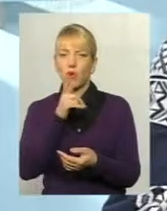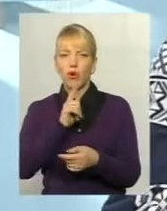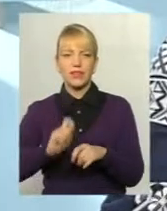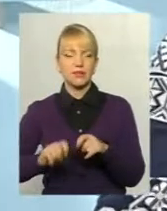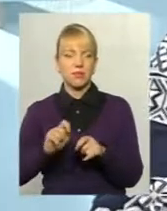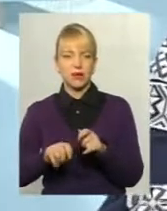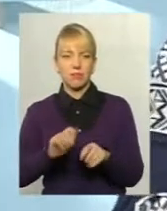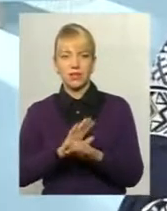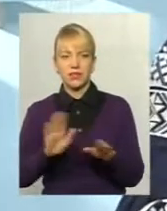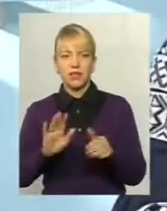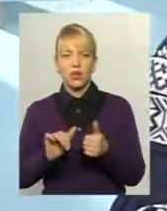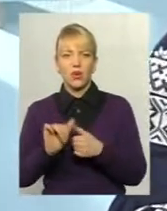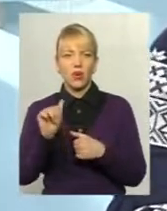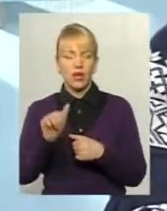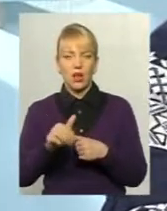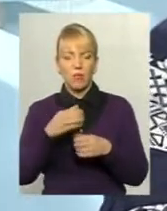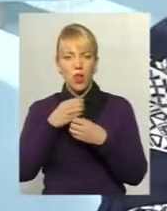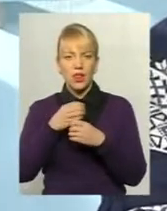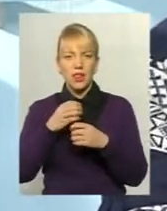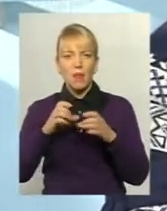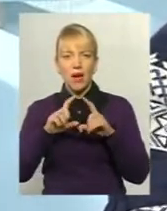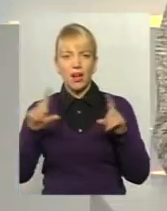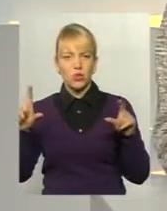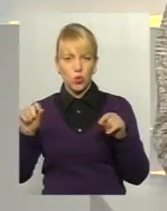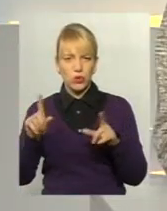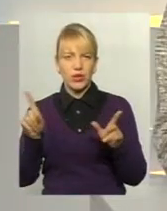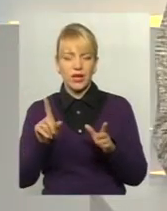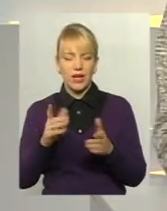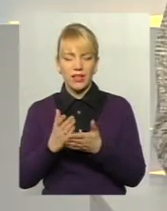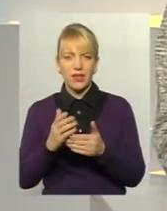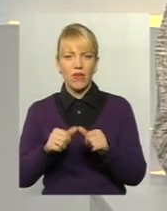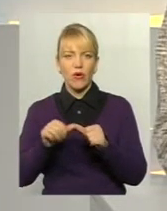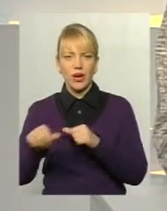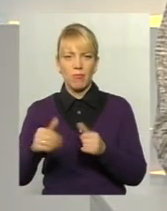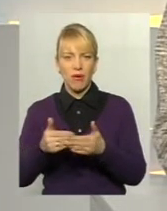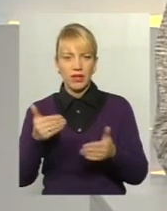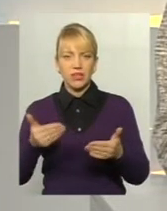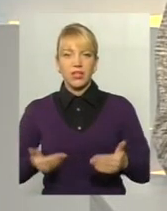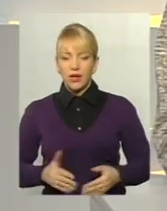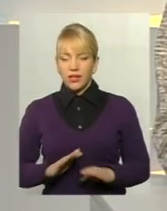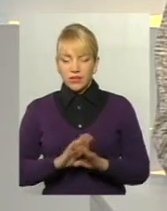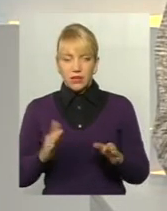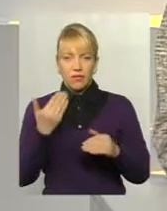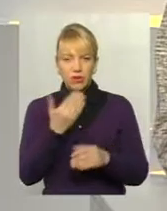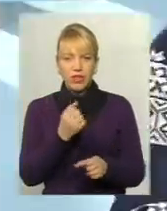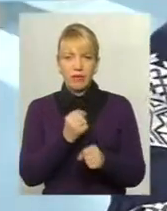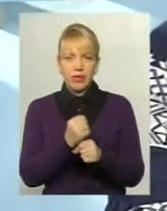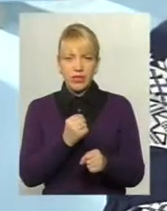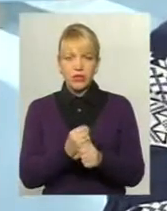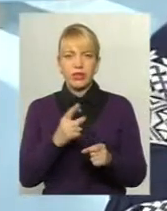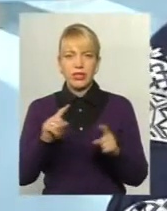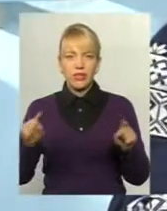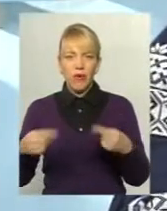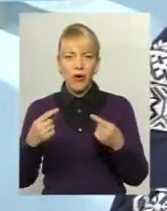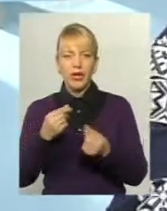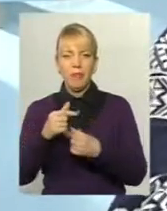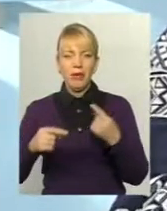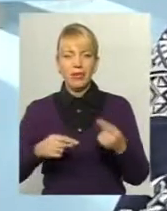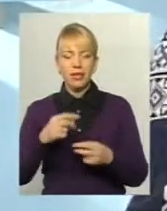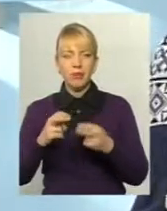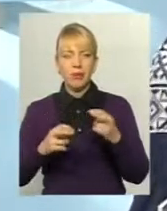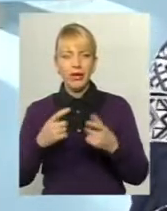про якусь окрему лабораторію, яка відірвана від життя. Вони безпосередньо працюють. Створене бізнес-підприємство, де